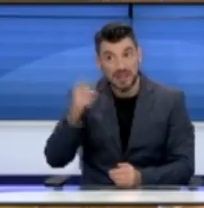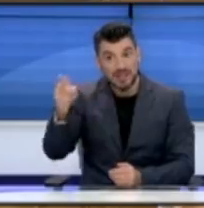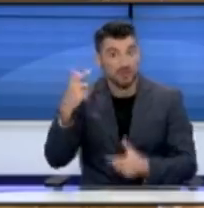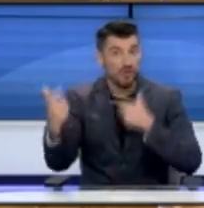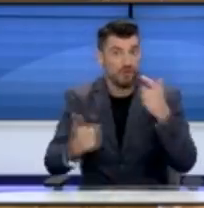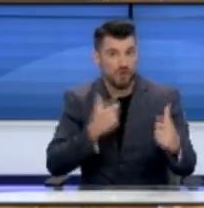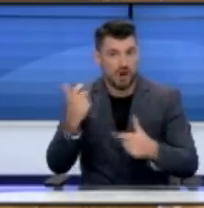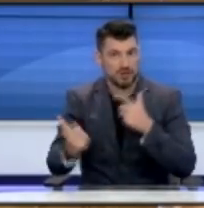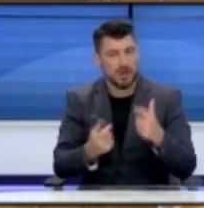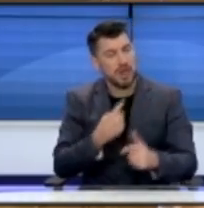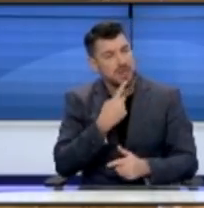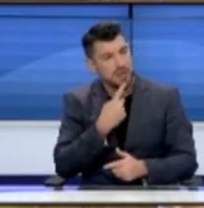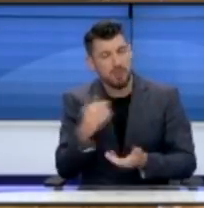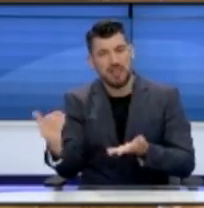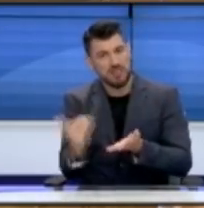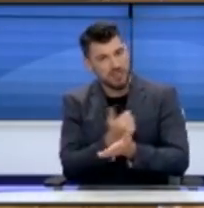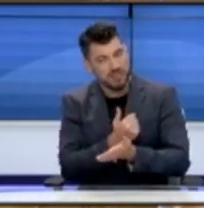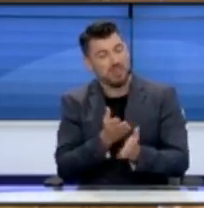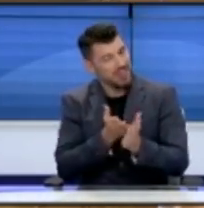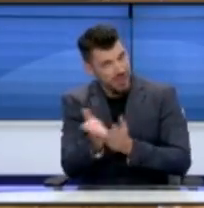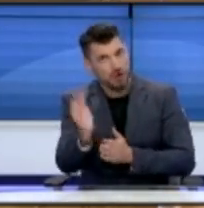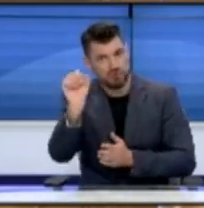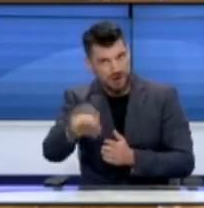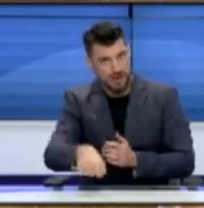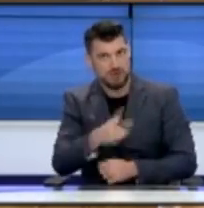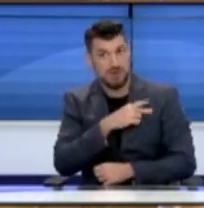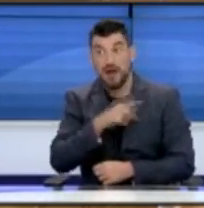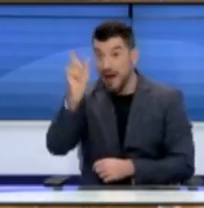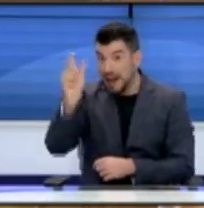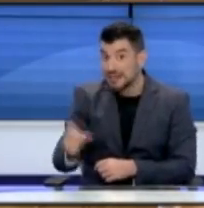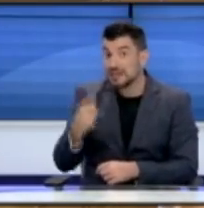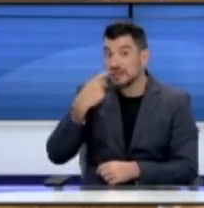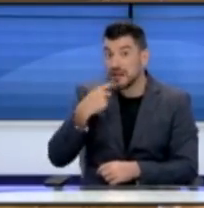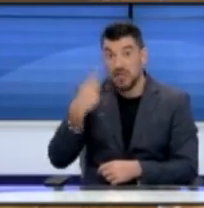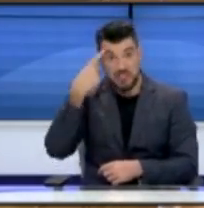θα πει κάποιος βέβαια, αλλά εσείς δεν ξέρετε τίποτα για όλα αυτά?